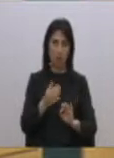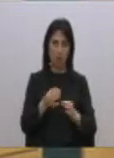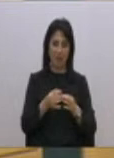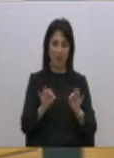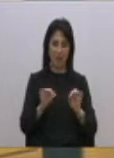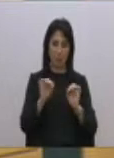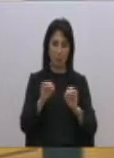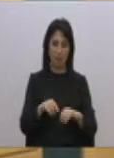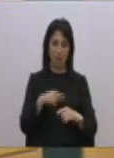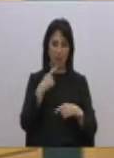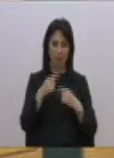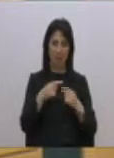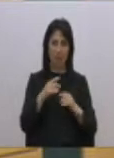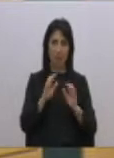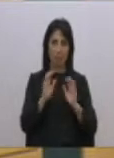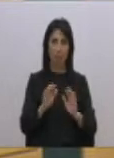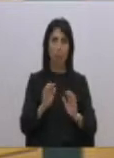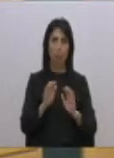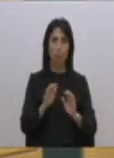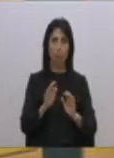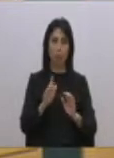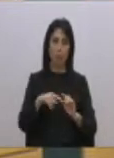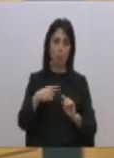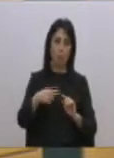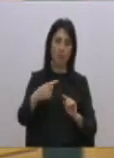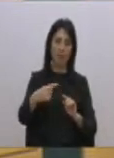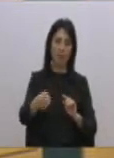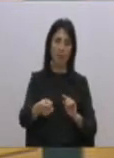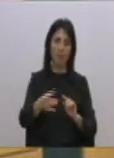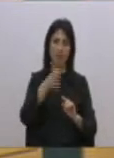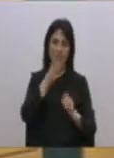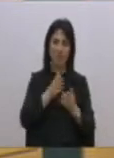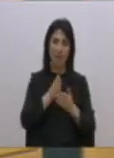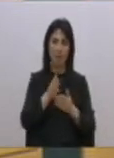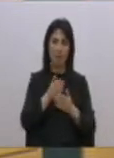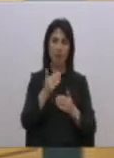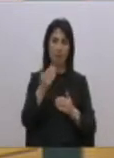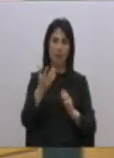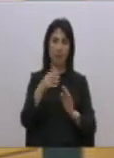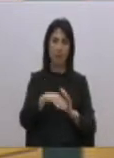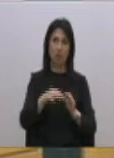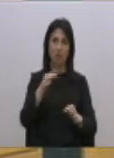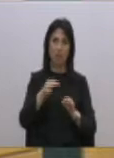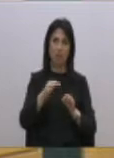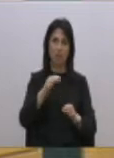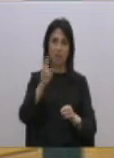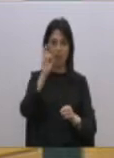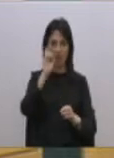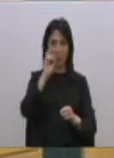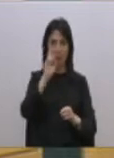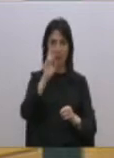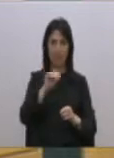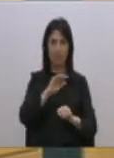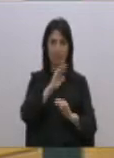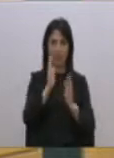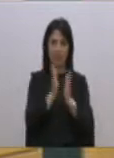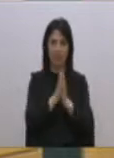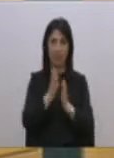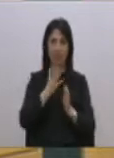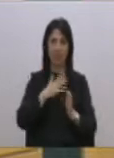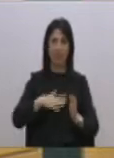თავისუფლად შეგვიძლია ვთქვათ, რომ უზრუნველყოფს მომდევნო წლებში მათ შორის სასამართლო ხელისუფლების და მთლიანად